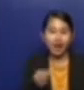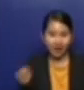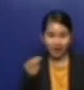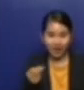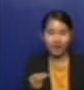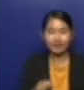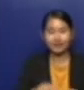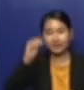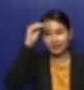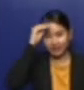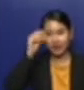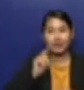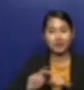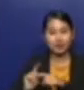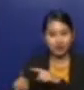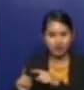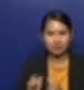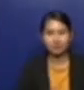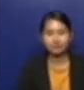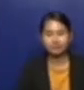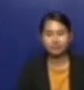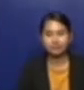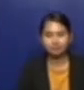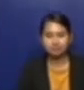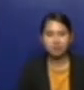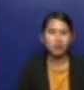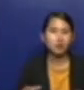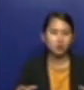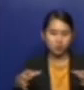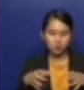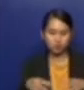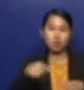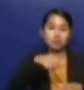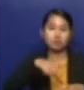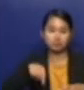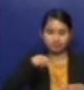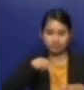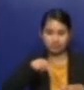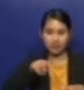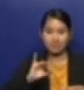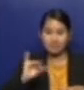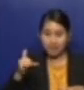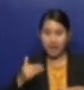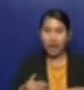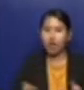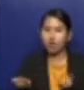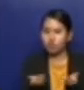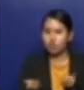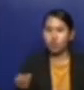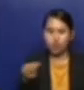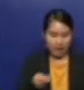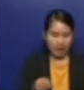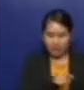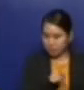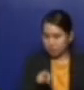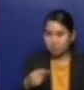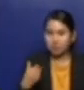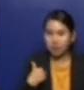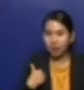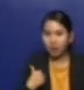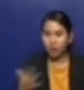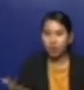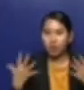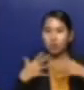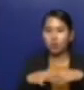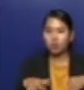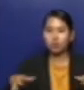ษาดีไม่ดีในกลุ่มนั้นเรามีลูกหลานของเราเนี่ยไปนั่งอยู่